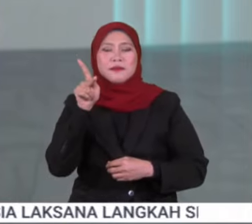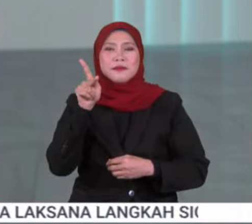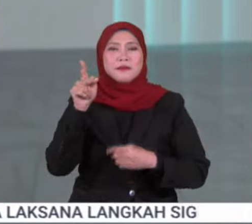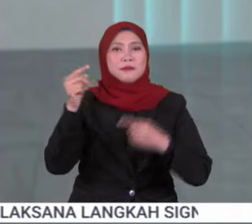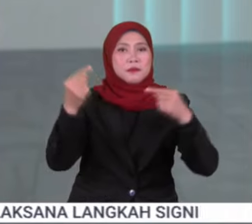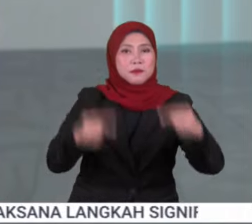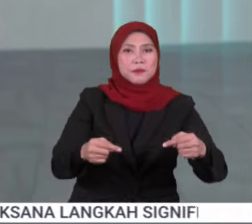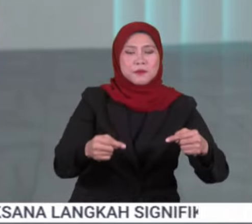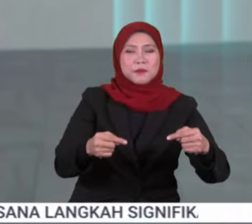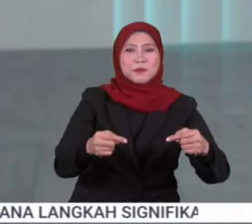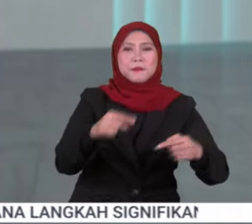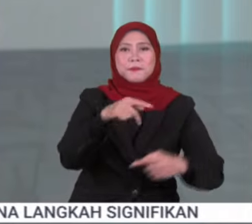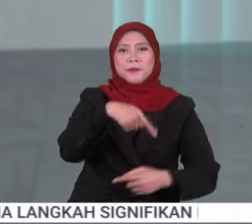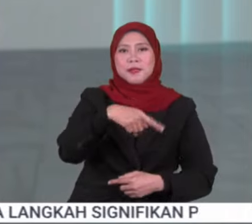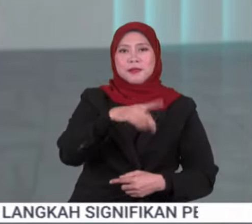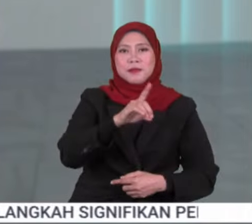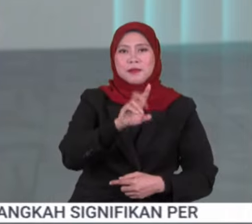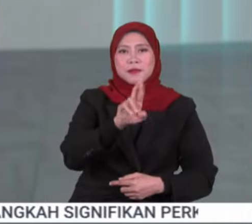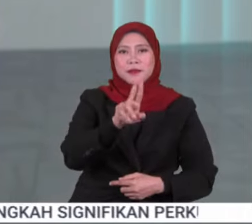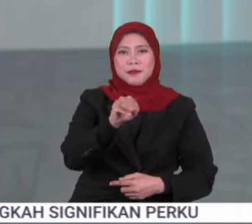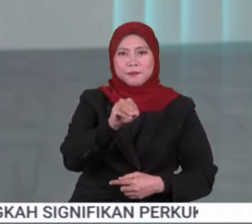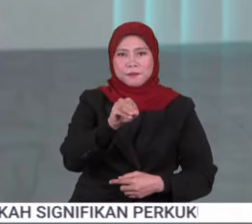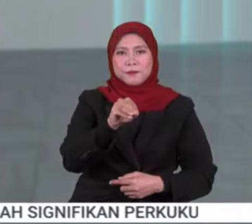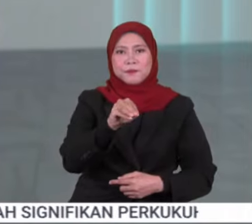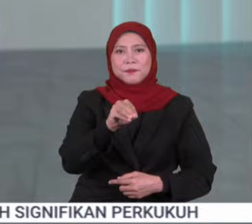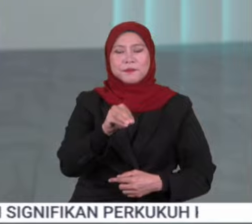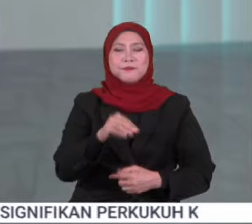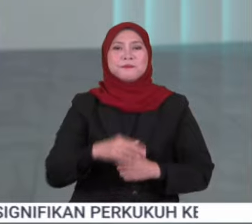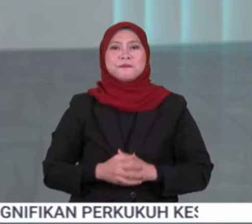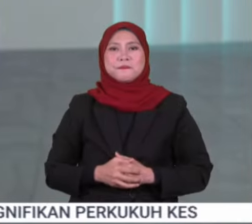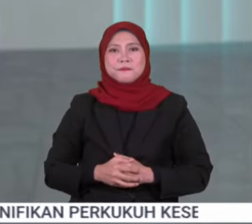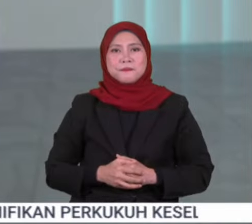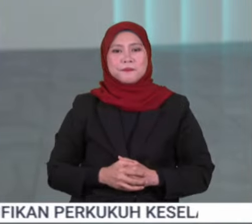KDEFC menentang PDRM FC di gelanggang lawan.